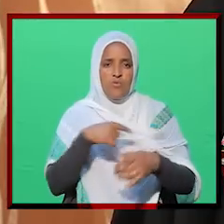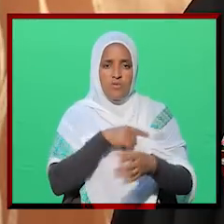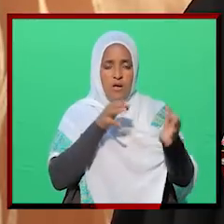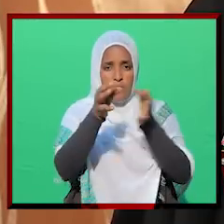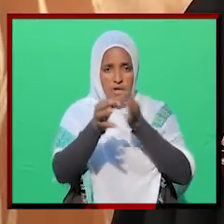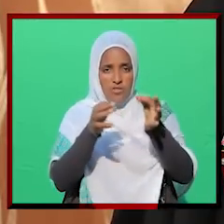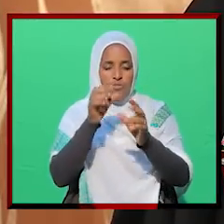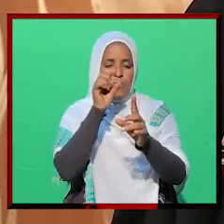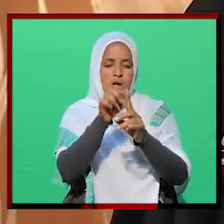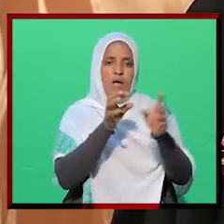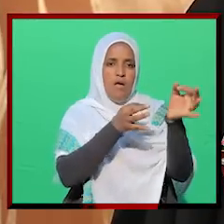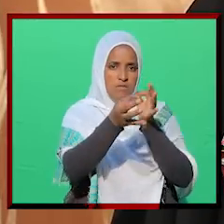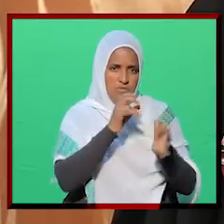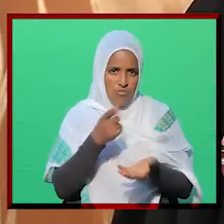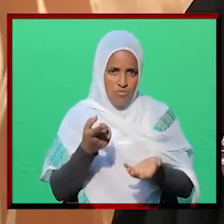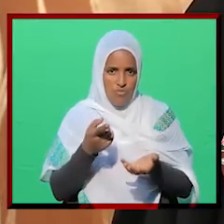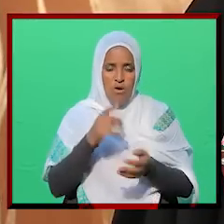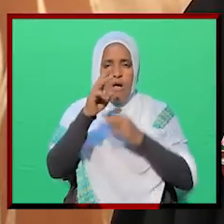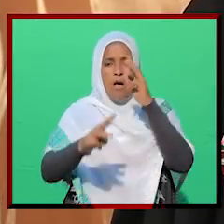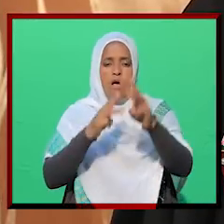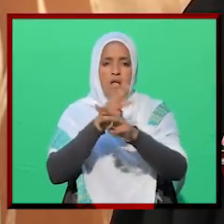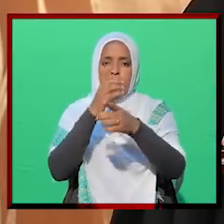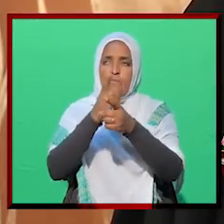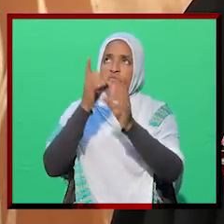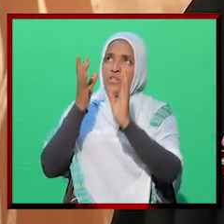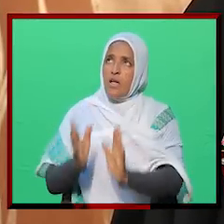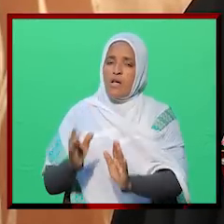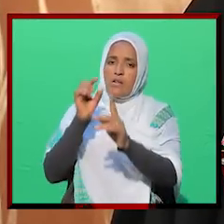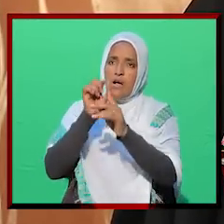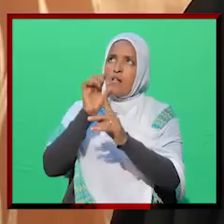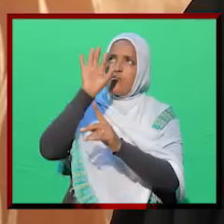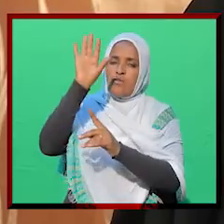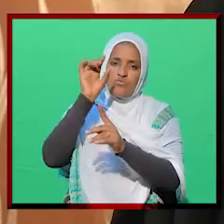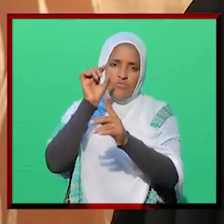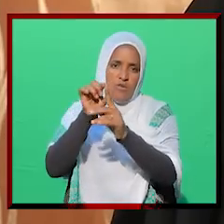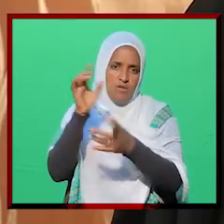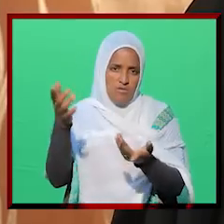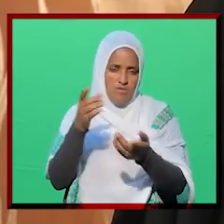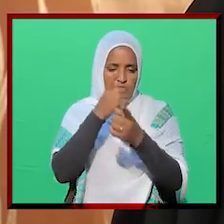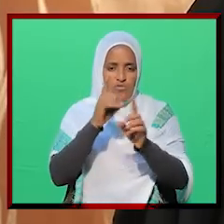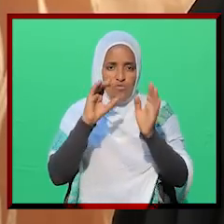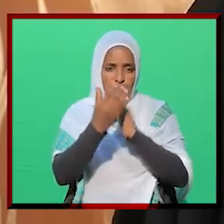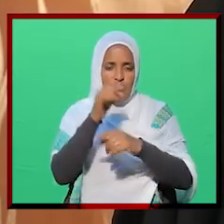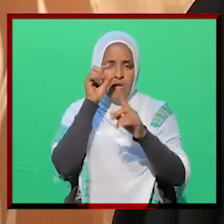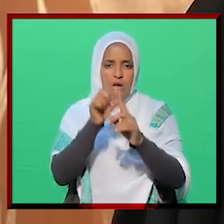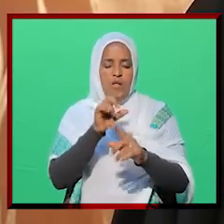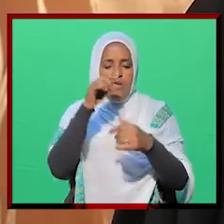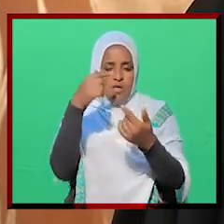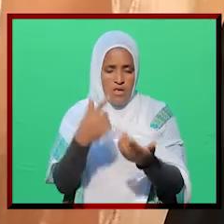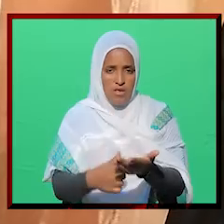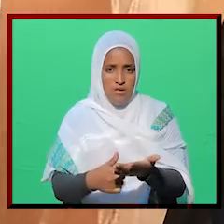ይሄንን አሁን መንገልጸው ሁሉ በቃላት መንገልጸው ዓለምን የፈጠረውን ፈጣሪ ምን ነው? ፈጣሪ የሚለው ራሱ ቃል ነው። ፍጥሩ የሚለውን ቃል